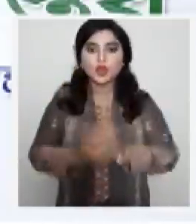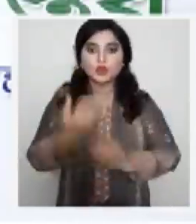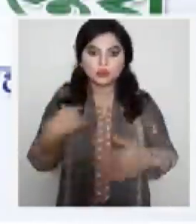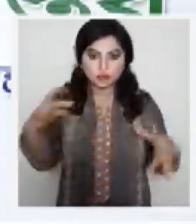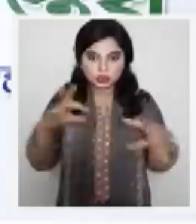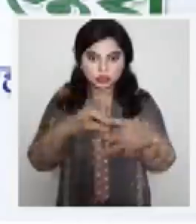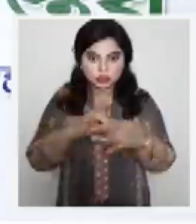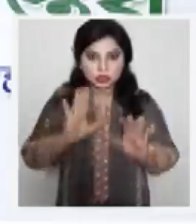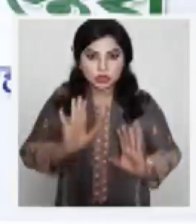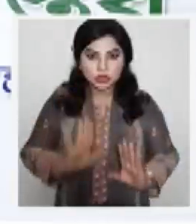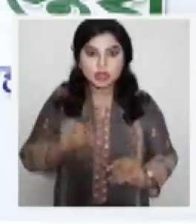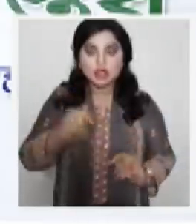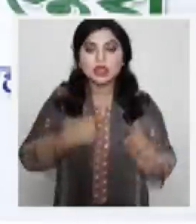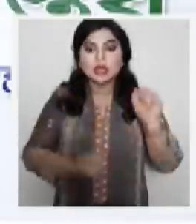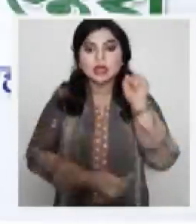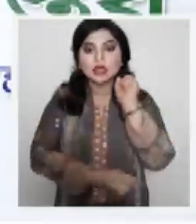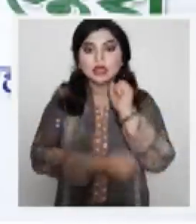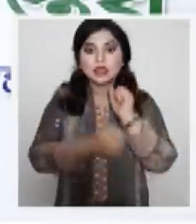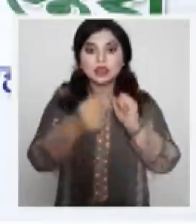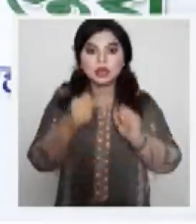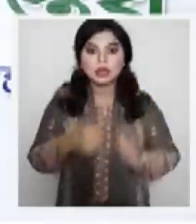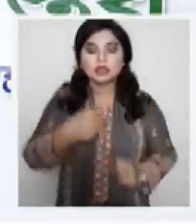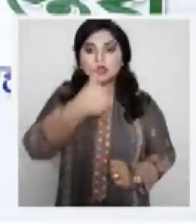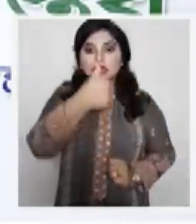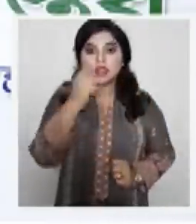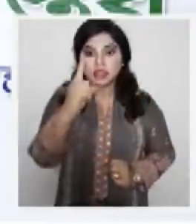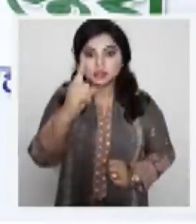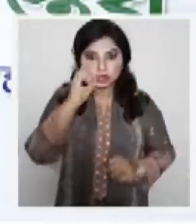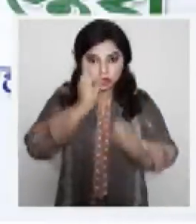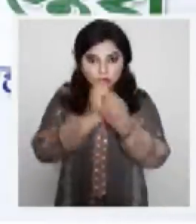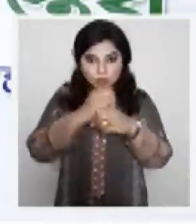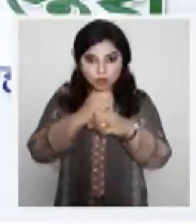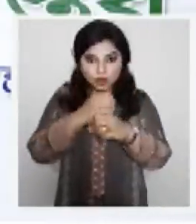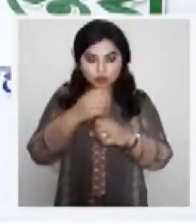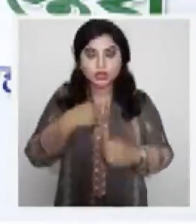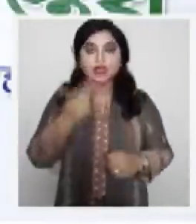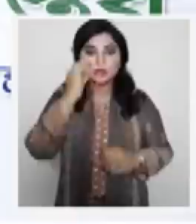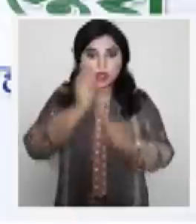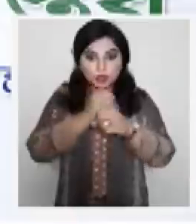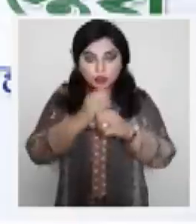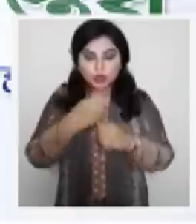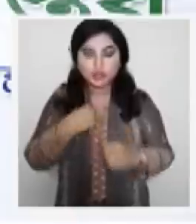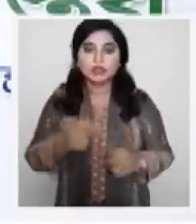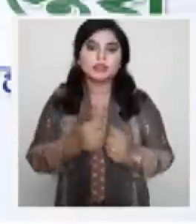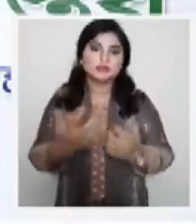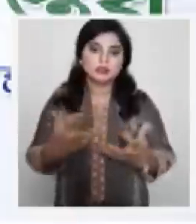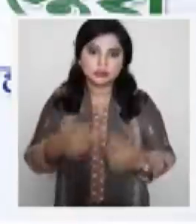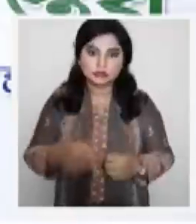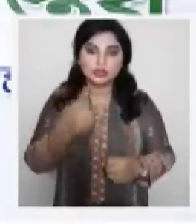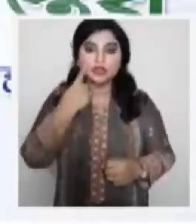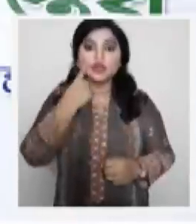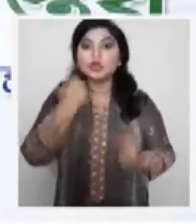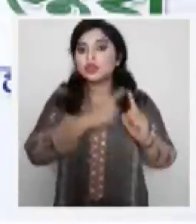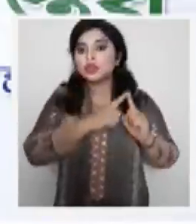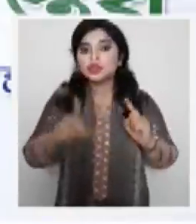আজকে আরও একটি বেসরকারি পরীক্ষাগার সংযুক্ত হয়েছে, জয়নুল হক সিকদার উইমেন্স মেডিকেল কলেজ ও হাসপাতাল।